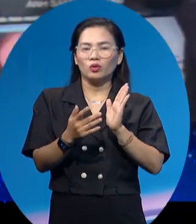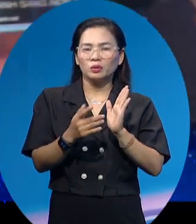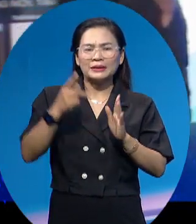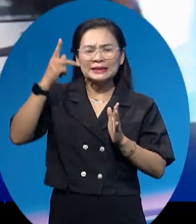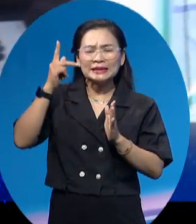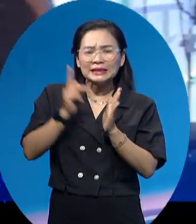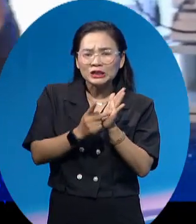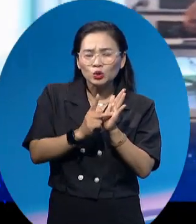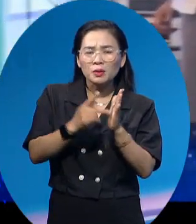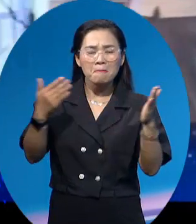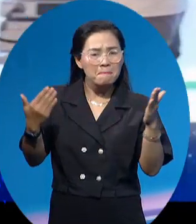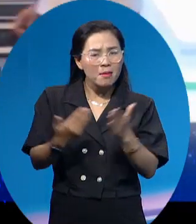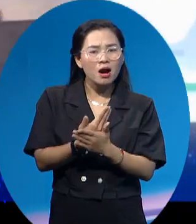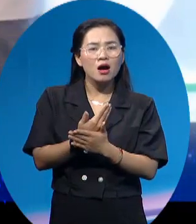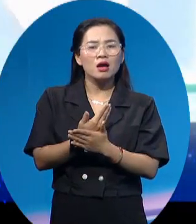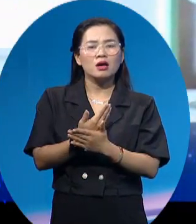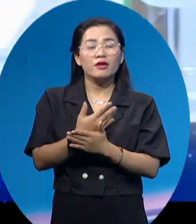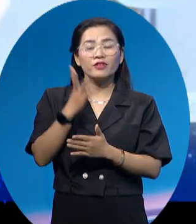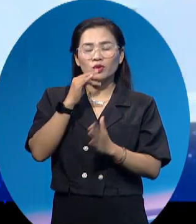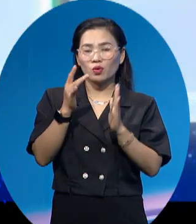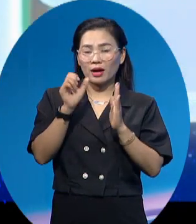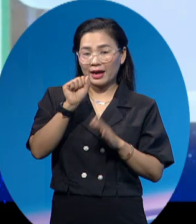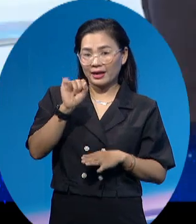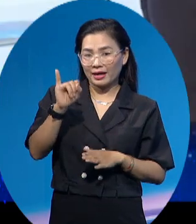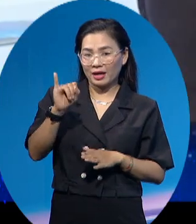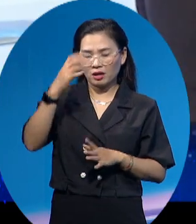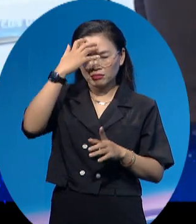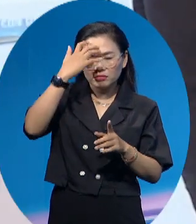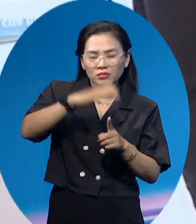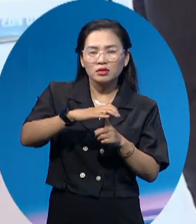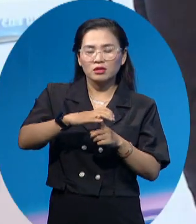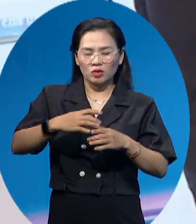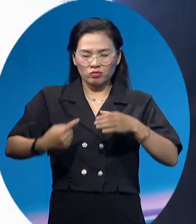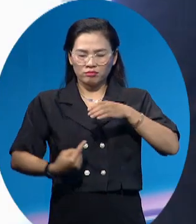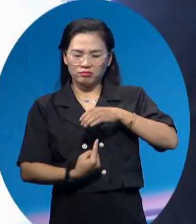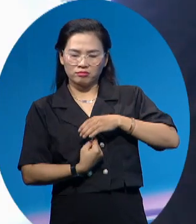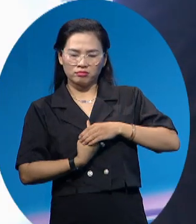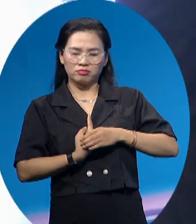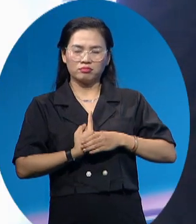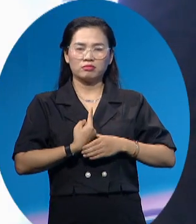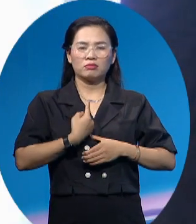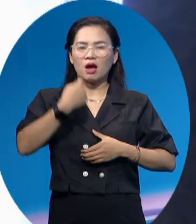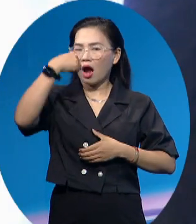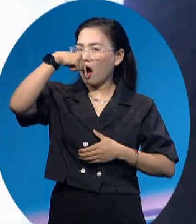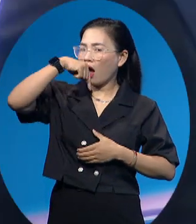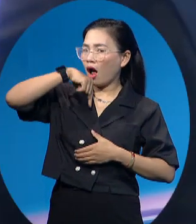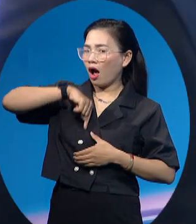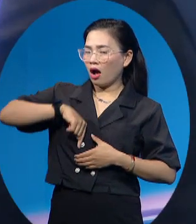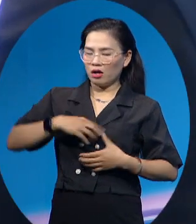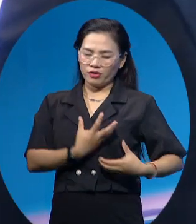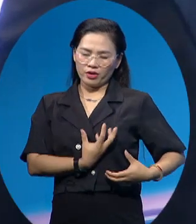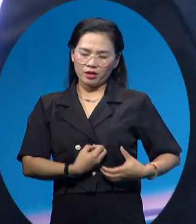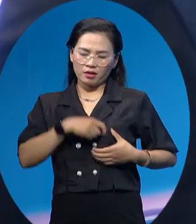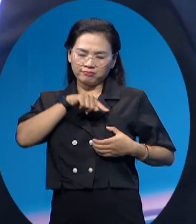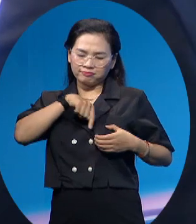những kỹ thuật tiên tiến nhất nổi bật là ứng dụng Trí Tuệ Nhân Tạo ci trong nội soi tiêu hóa hệ thống nội soi dạ dày đại tràng